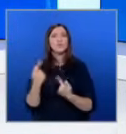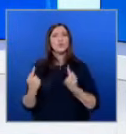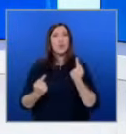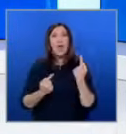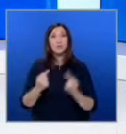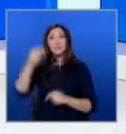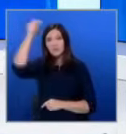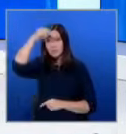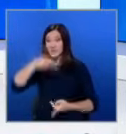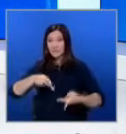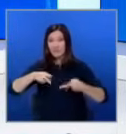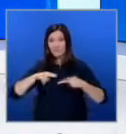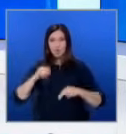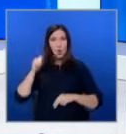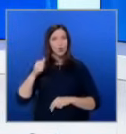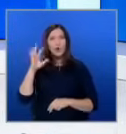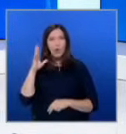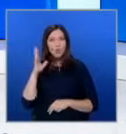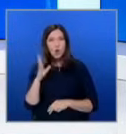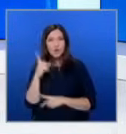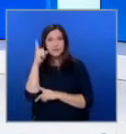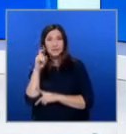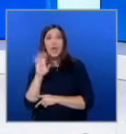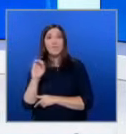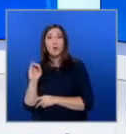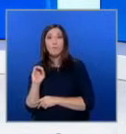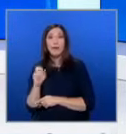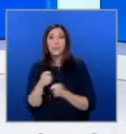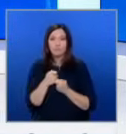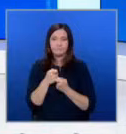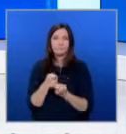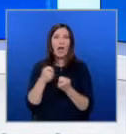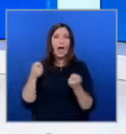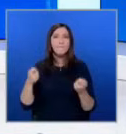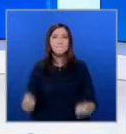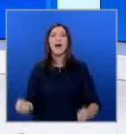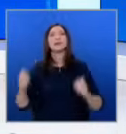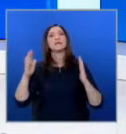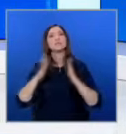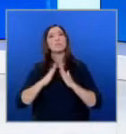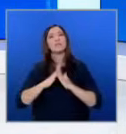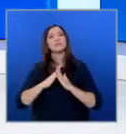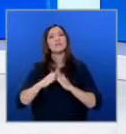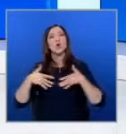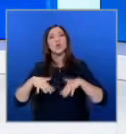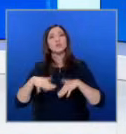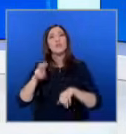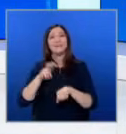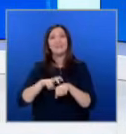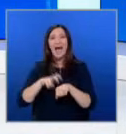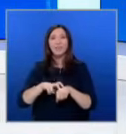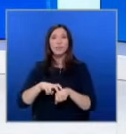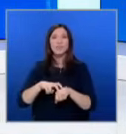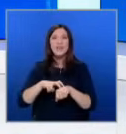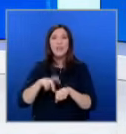Футболните емоции и у нас се завръщат. Утре Лудогорец стартира европейската си кампания с домакинство на грузинския Динамо Батуми в